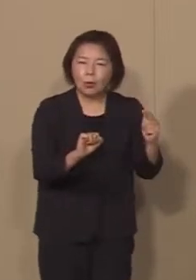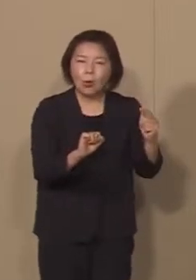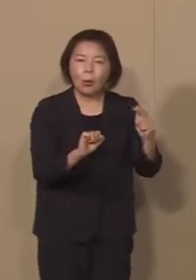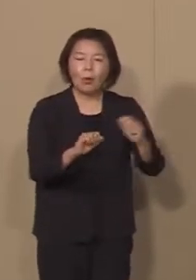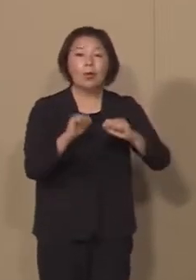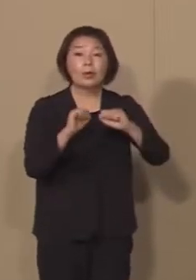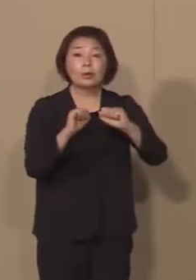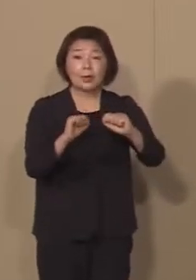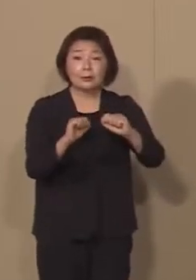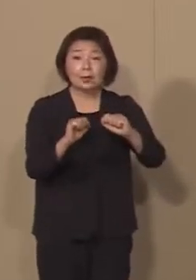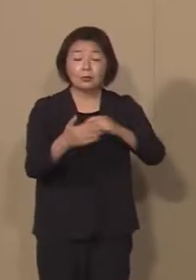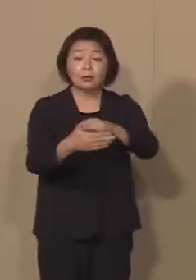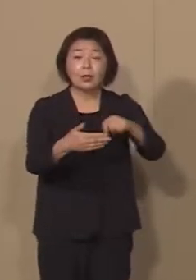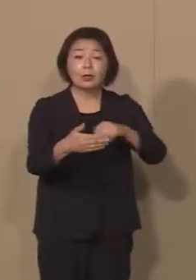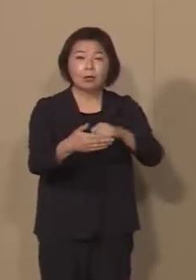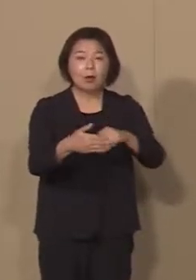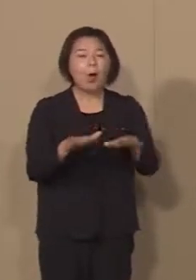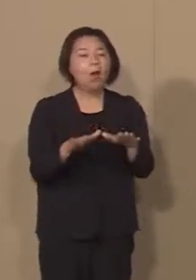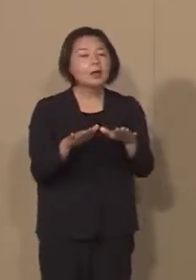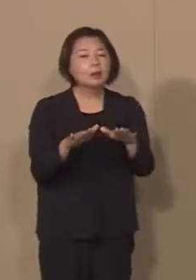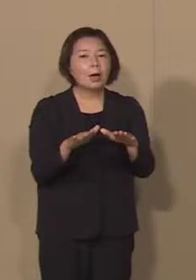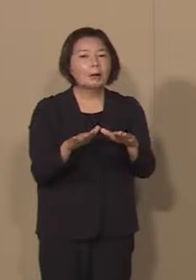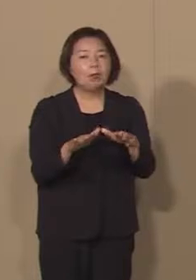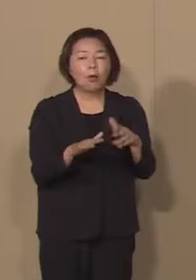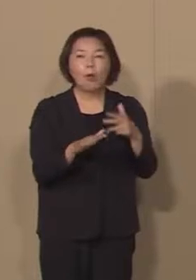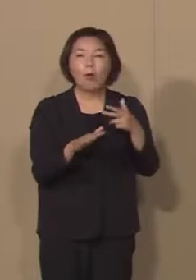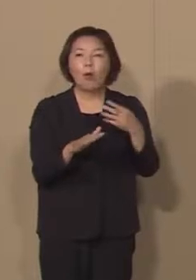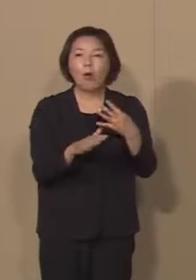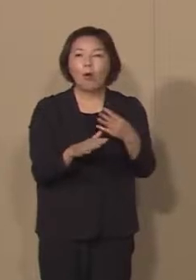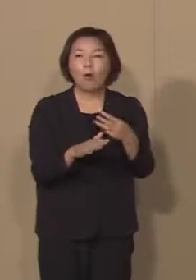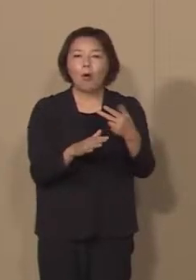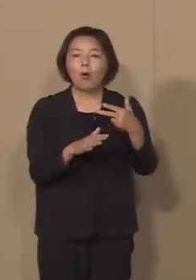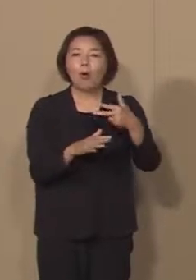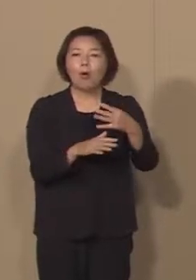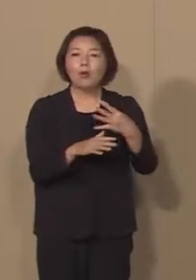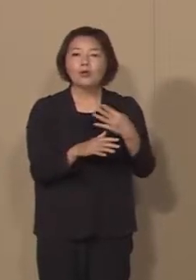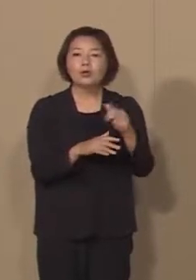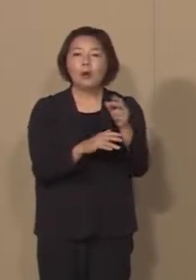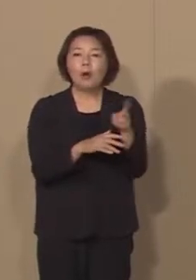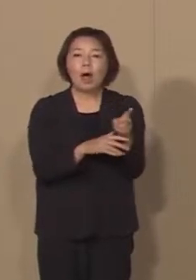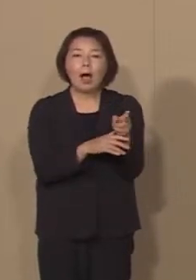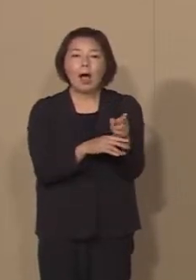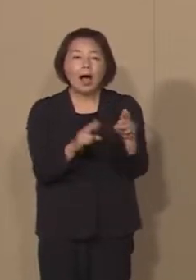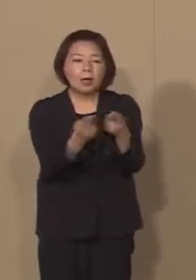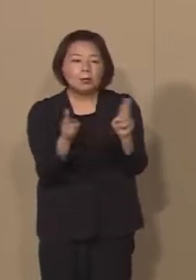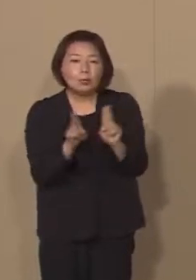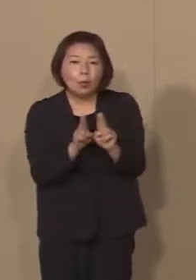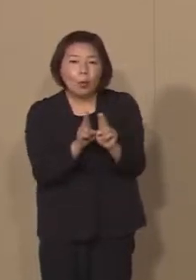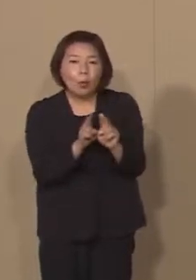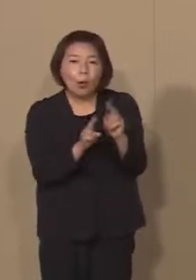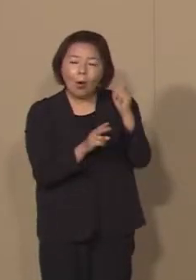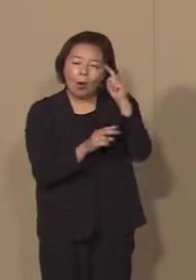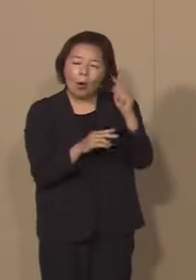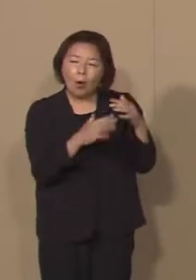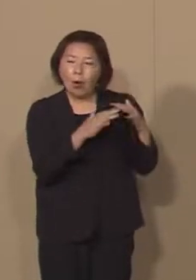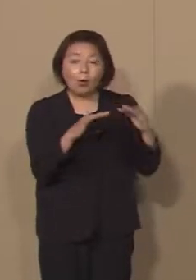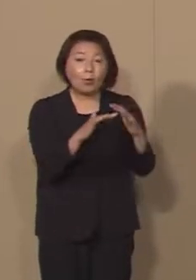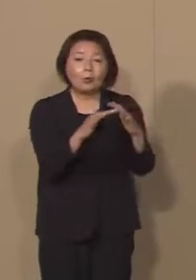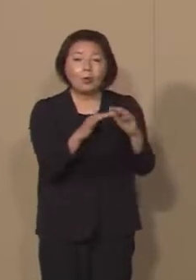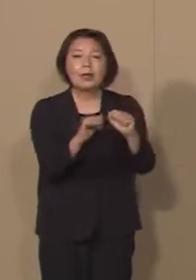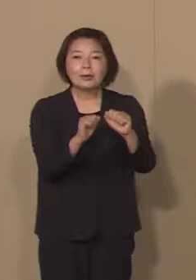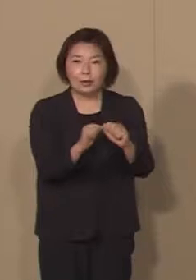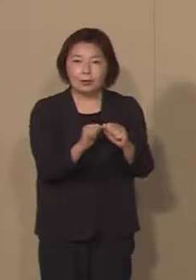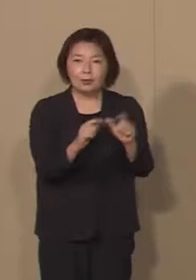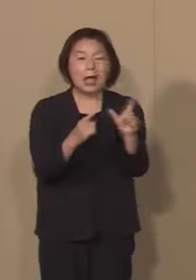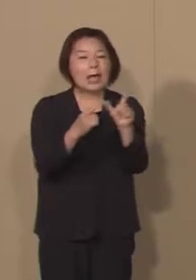やってまぁ今も諸派投稿数こそがやられてますけれどもいろんな人たちの神社な意見を集めてnhk